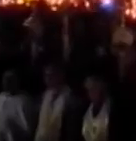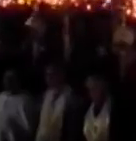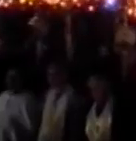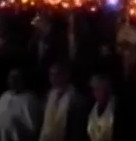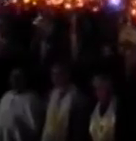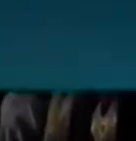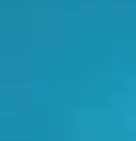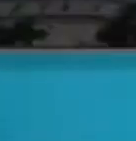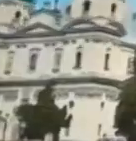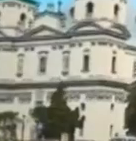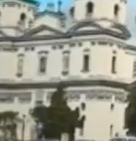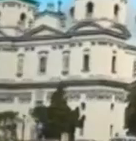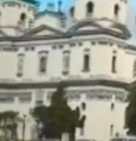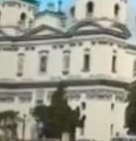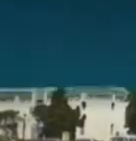Музика